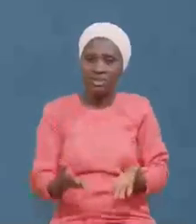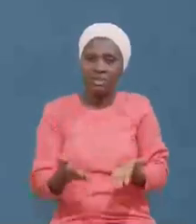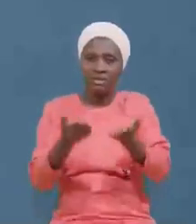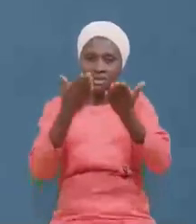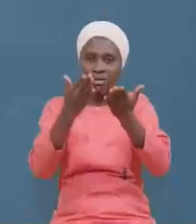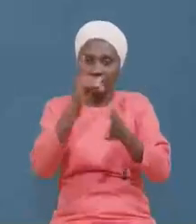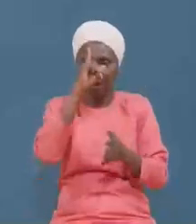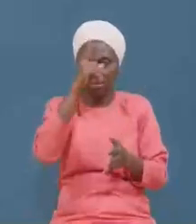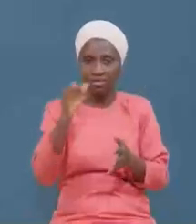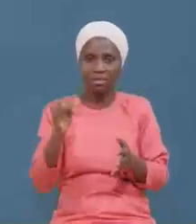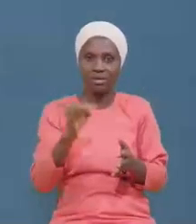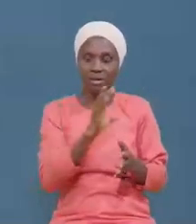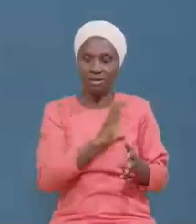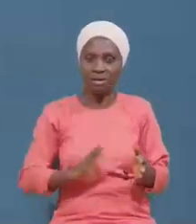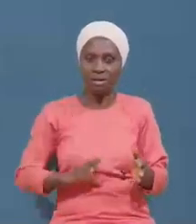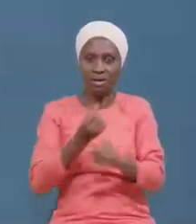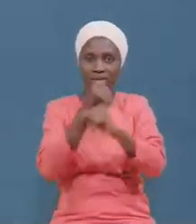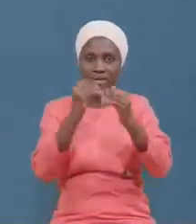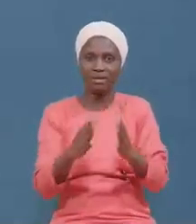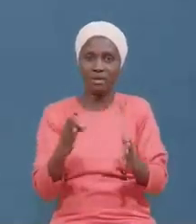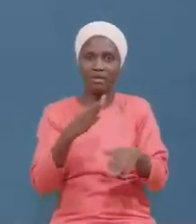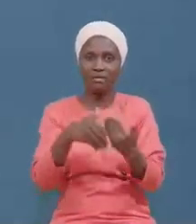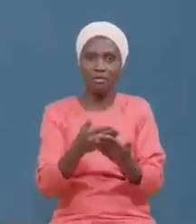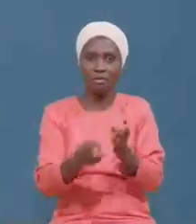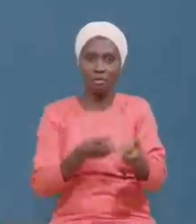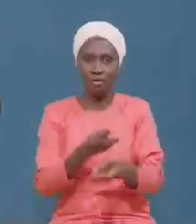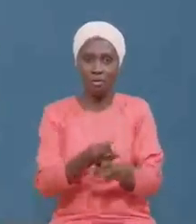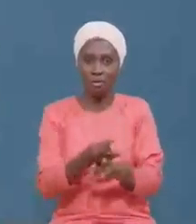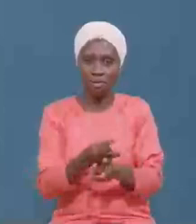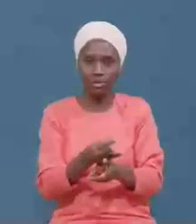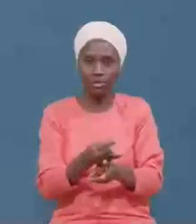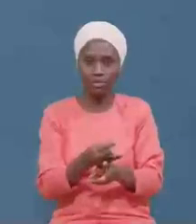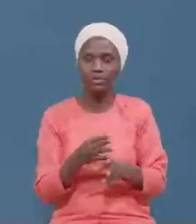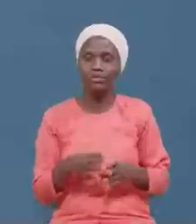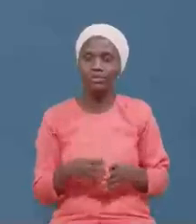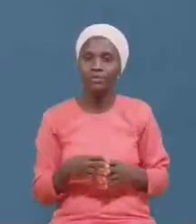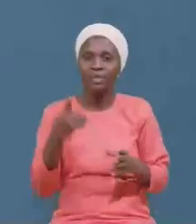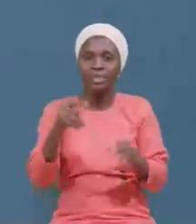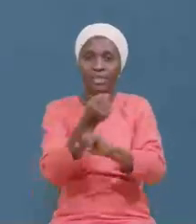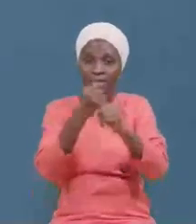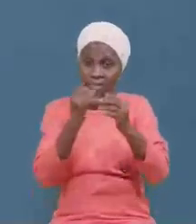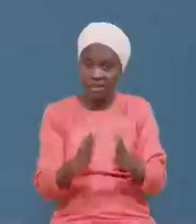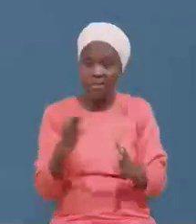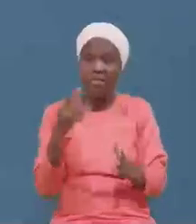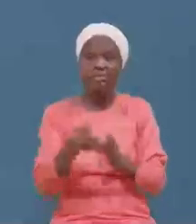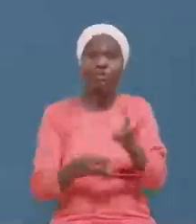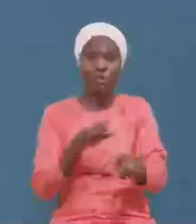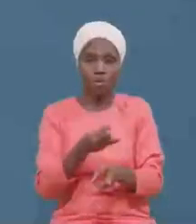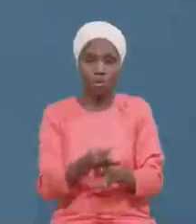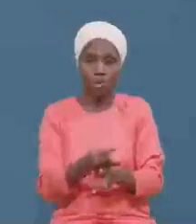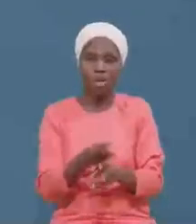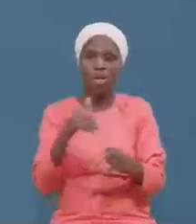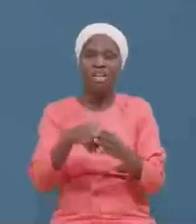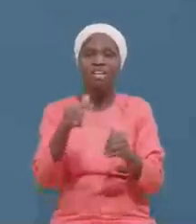L'excellent Christ, le Sauveur du monde. le sauveur